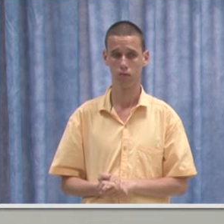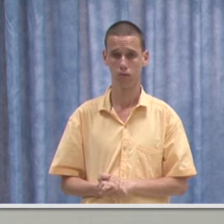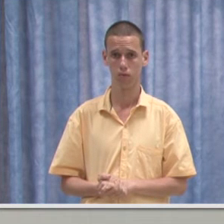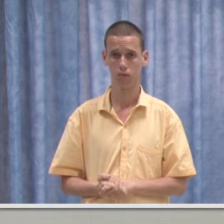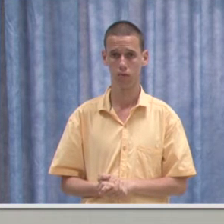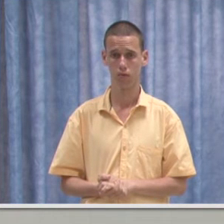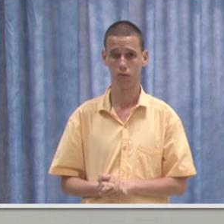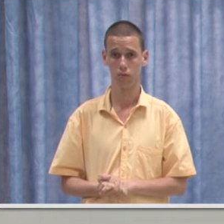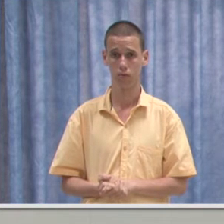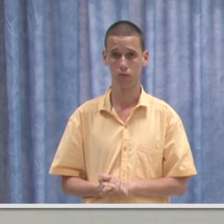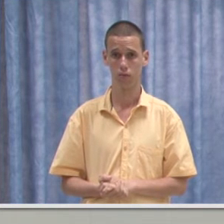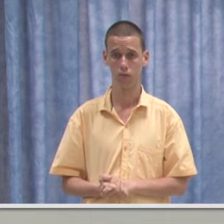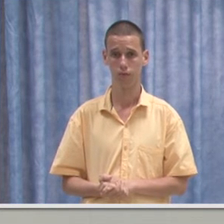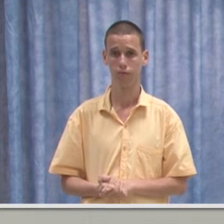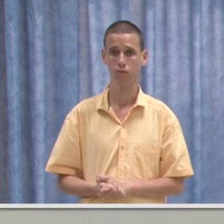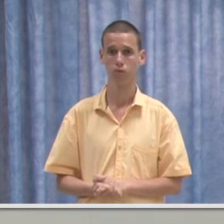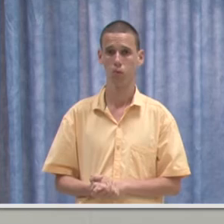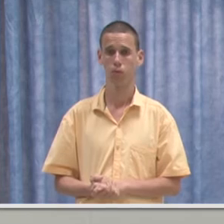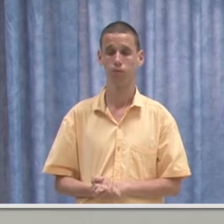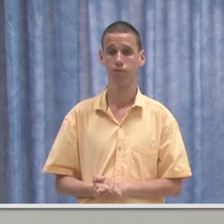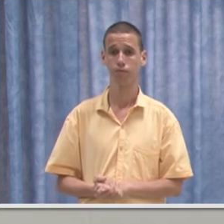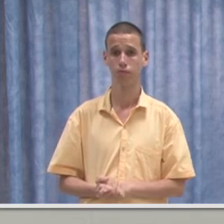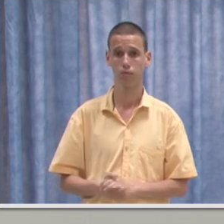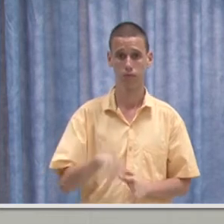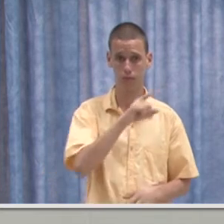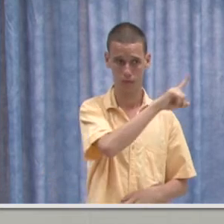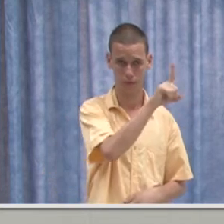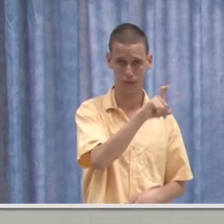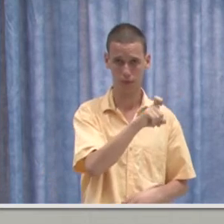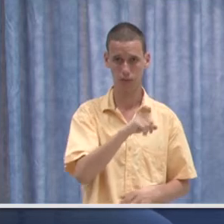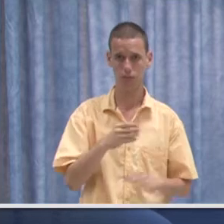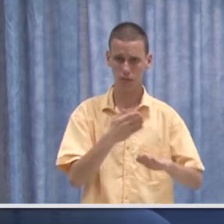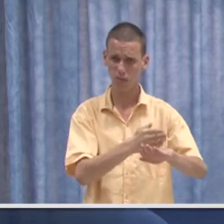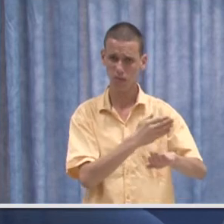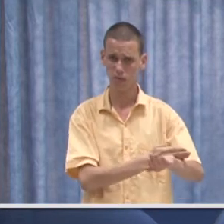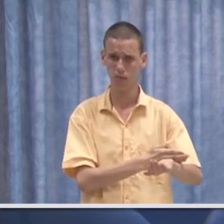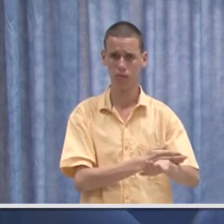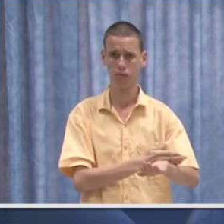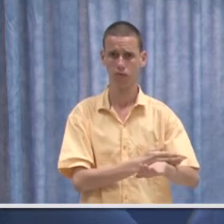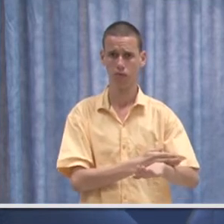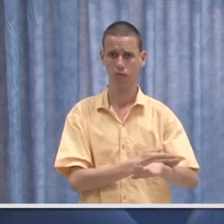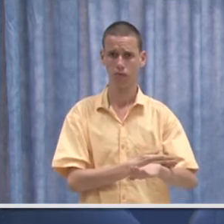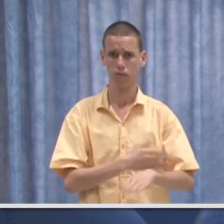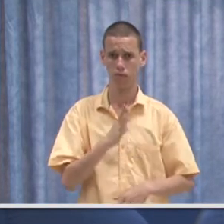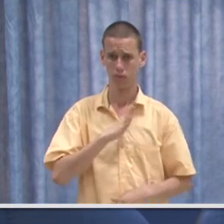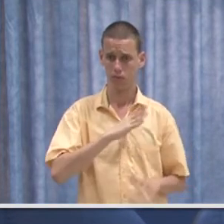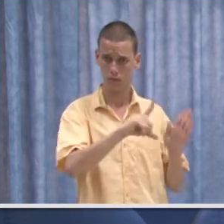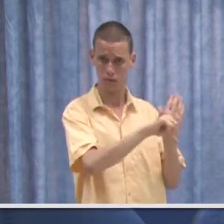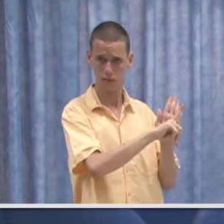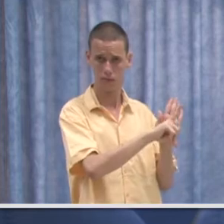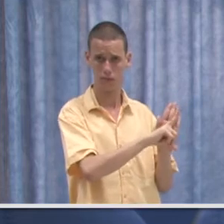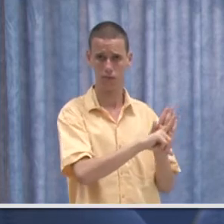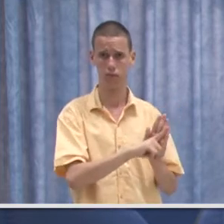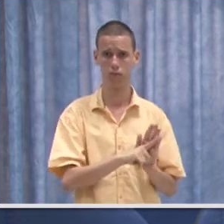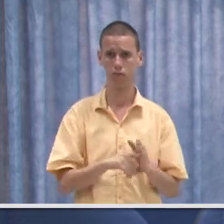Clive. Je vais vous donner un petit peu. Les notifications commencent avec la situation COVID, c'est une restriction qui tient, pas plus que 4 personnes.